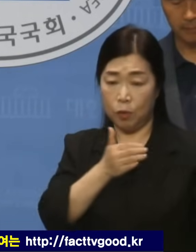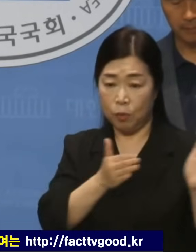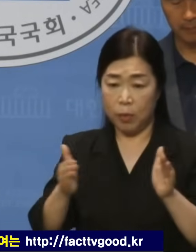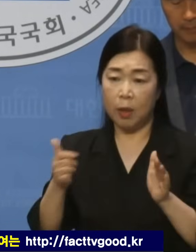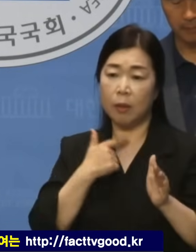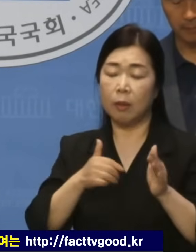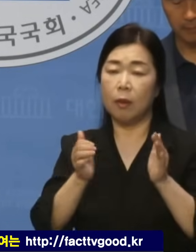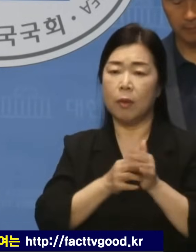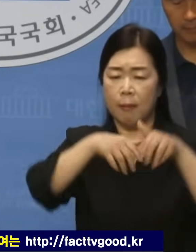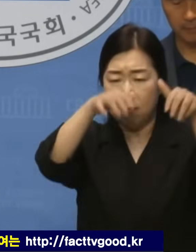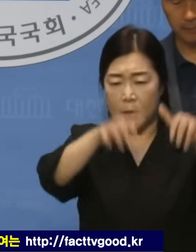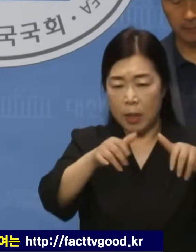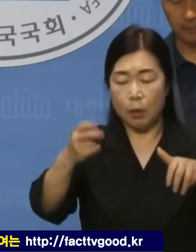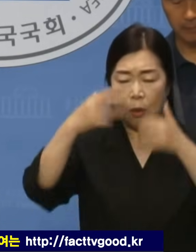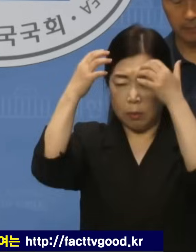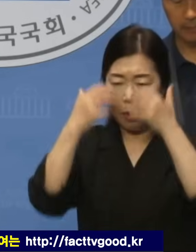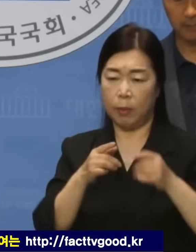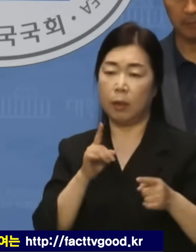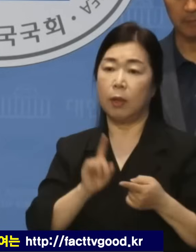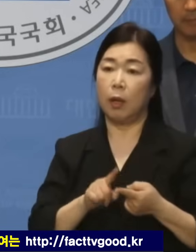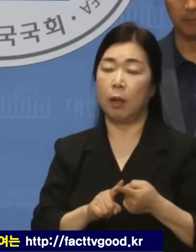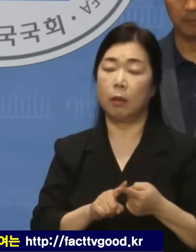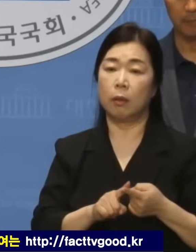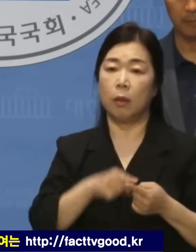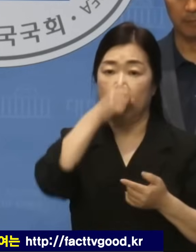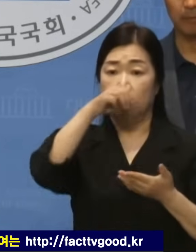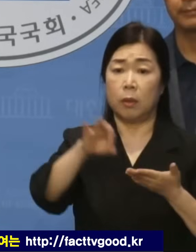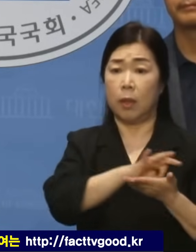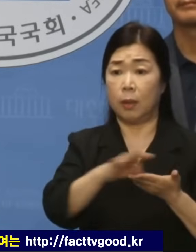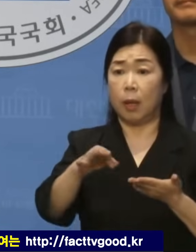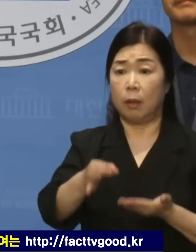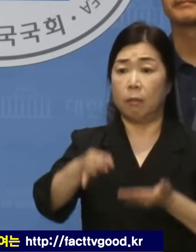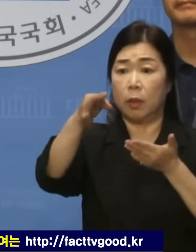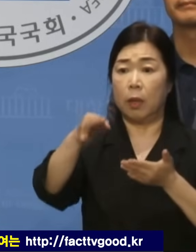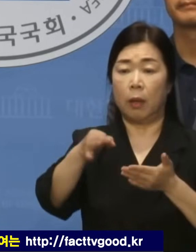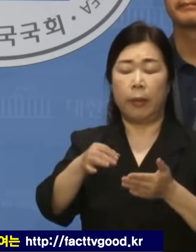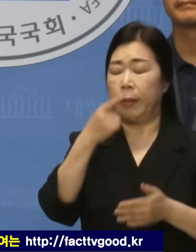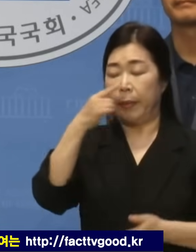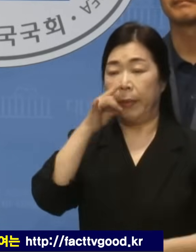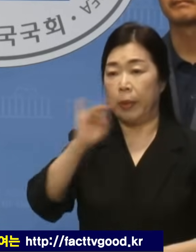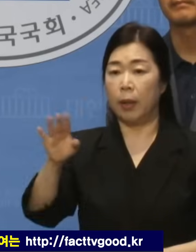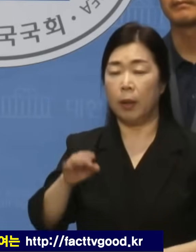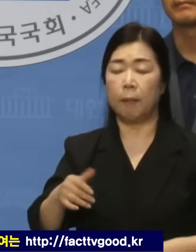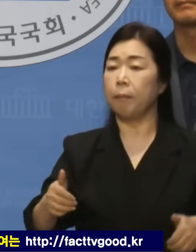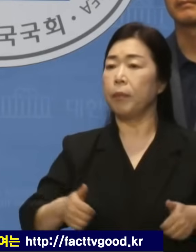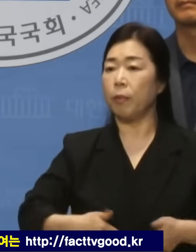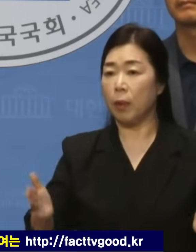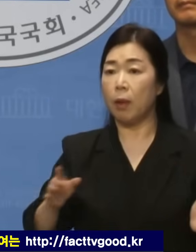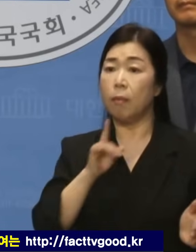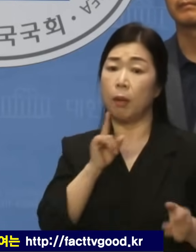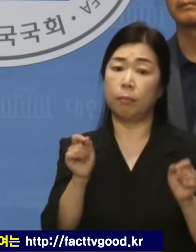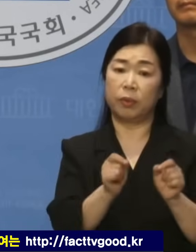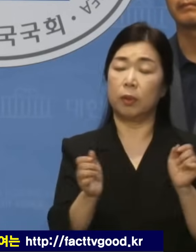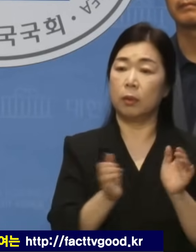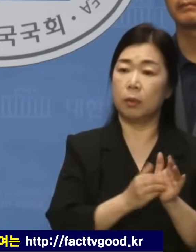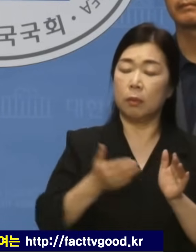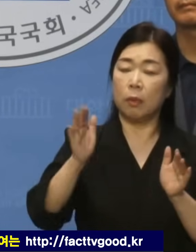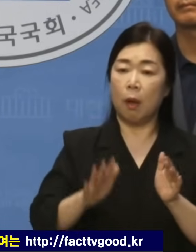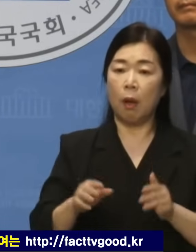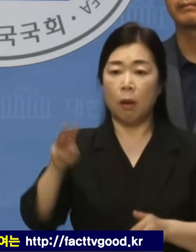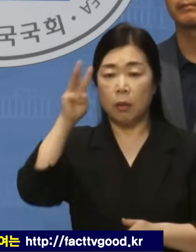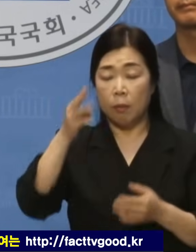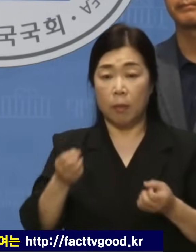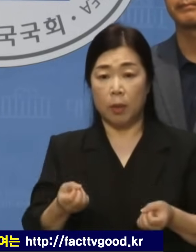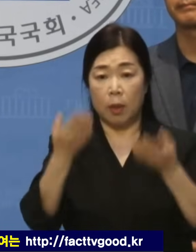위해 긴급 예산 증액 요청마저 단호하게 거절했던 여성가족부 장관은 젠버리 개영을